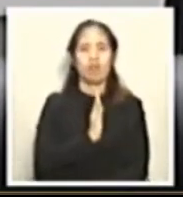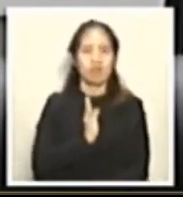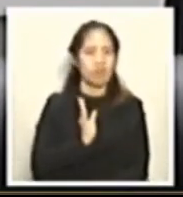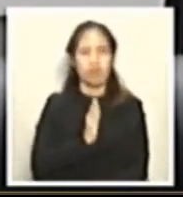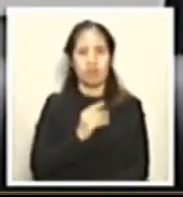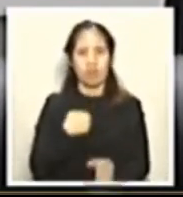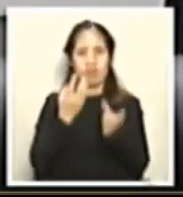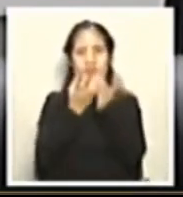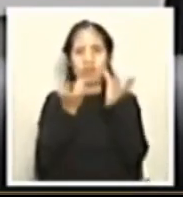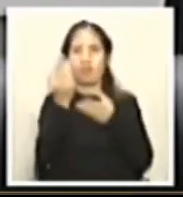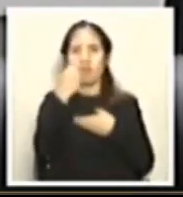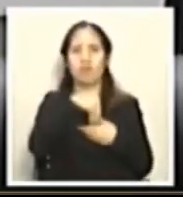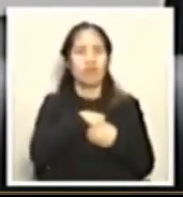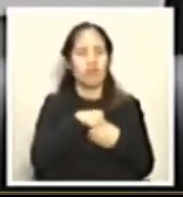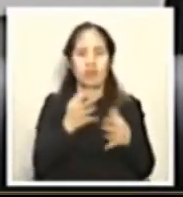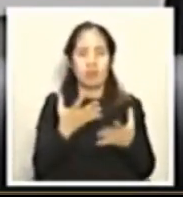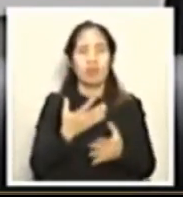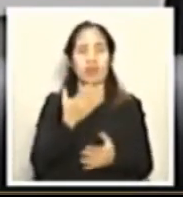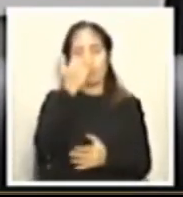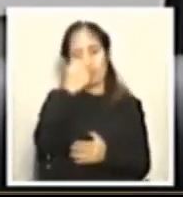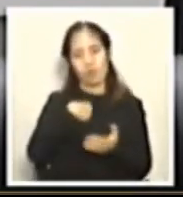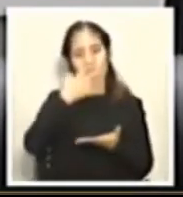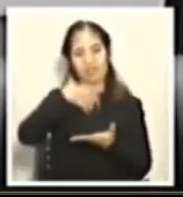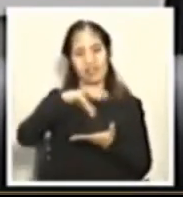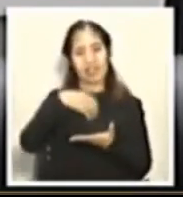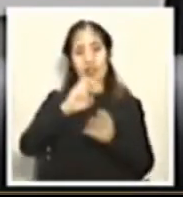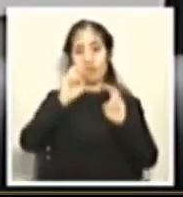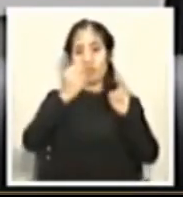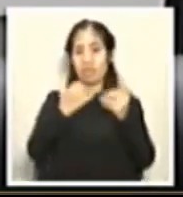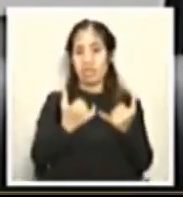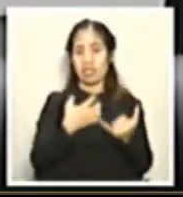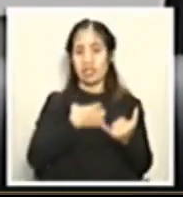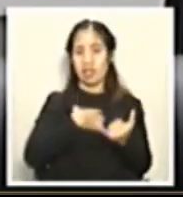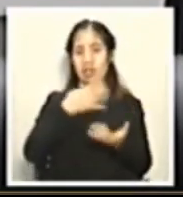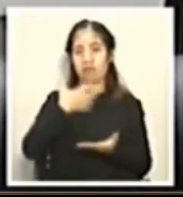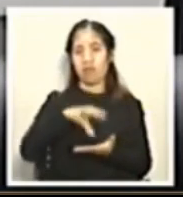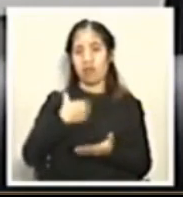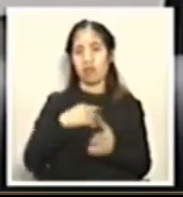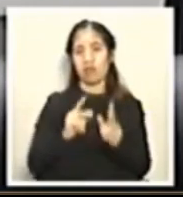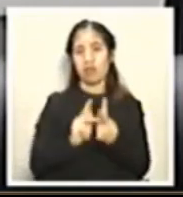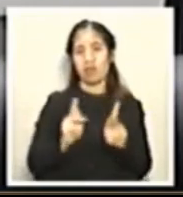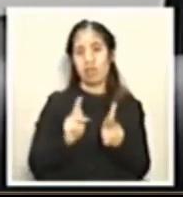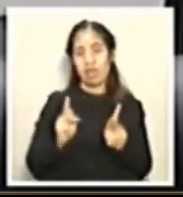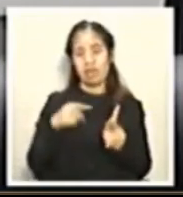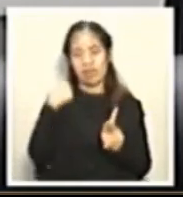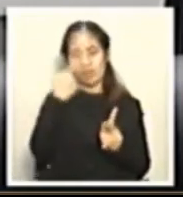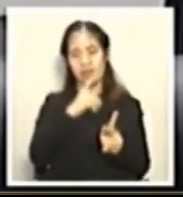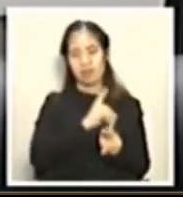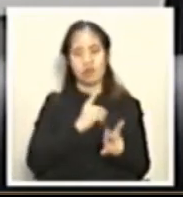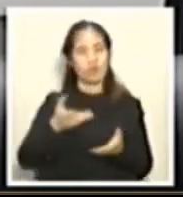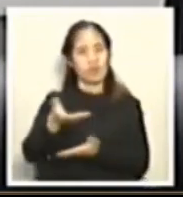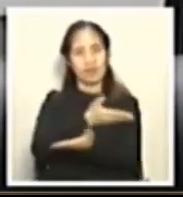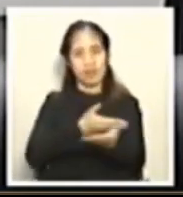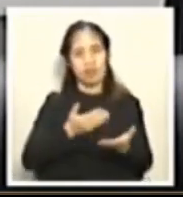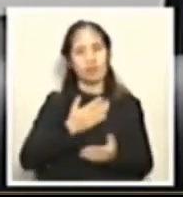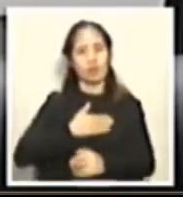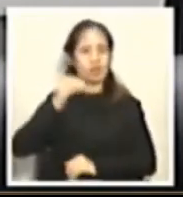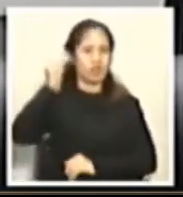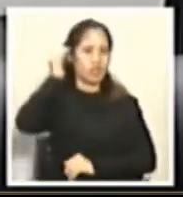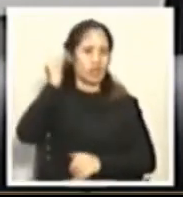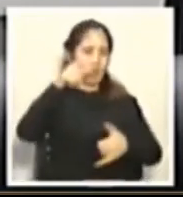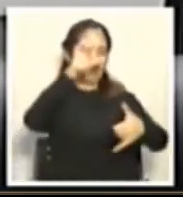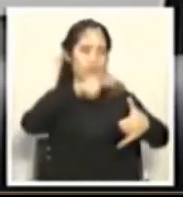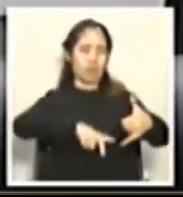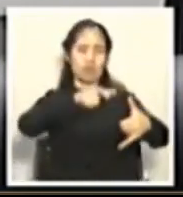ผมหยิบยกเรื่องนี้ขึ้นมาก็เพื่อจะบอกกับคณะกรรมการวิสามัญที่จะไปพิจารณาเรื่องนี้ว่าผมเชื่อว่าอยู่ที่ตัวบุคค